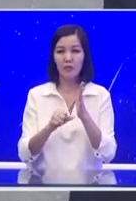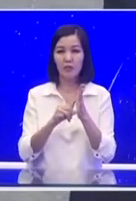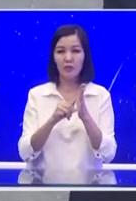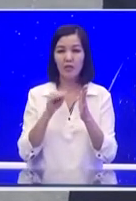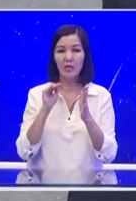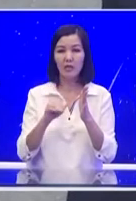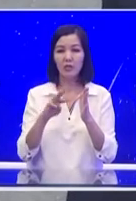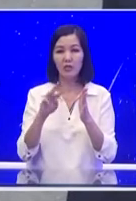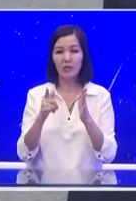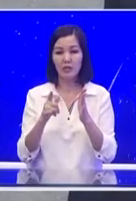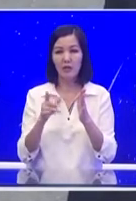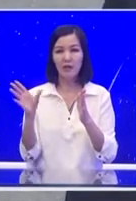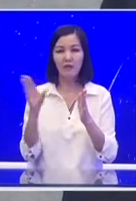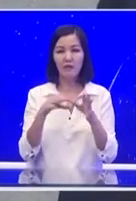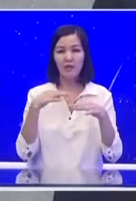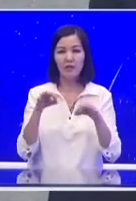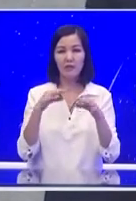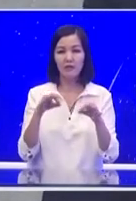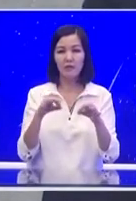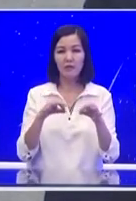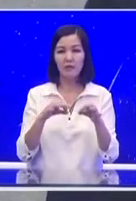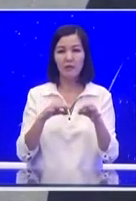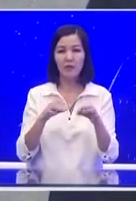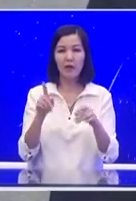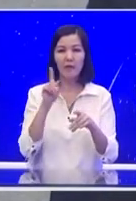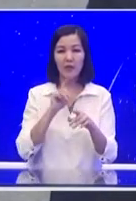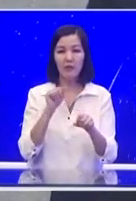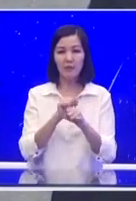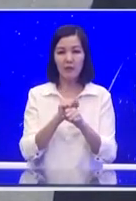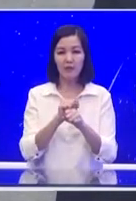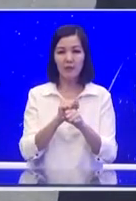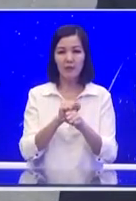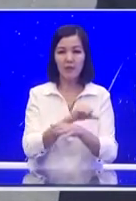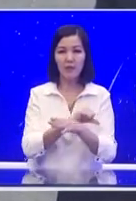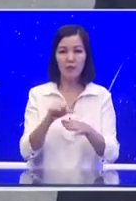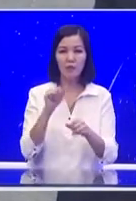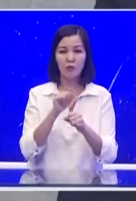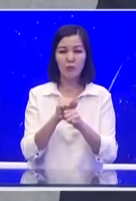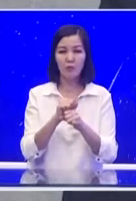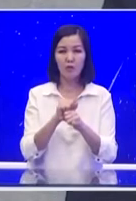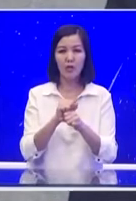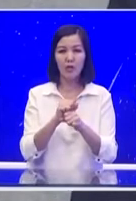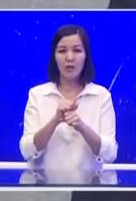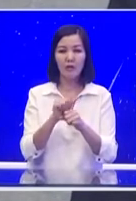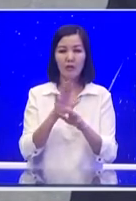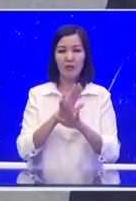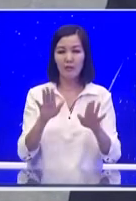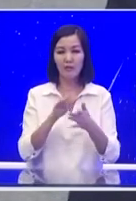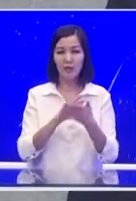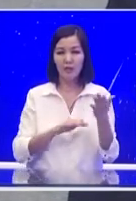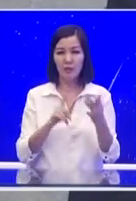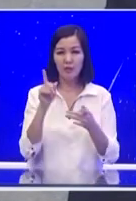1 860 000 тенге. Все виды транспортного передвижения временно приостановлены. Таможенный пост не прекращает свою работу. В районе